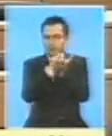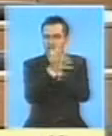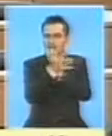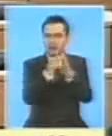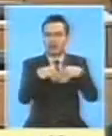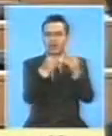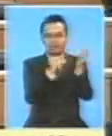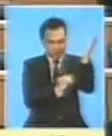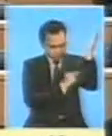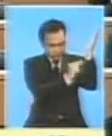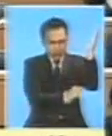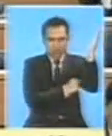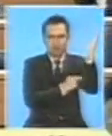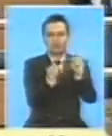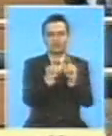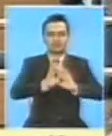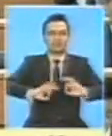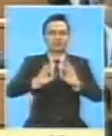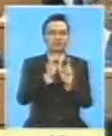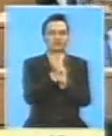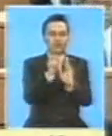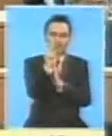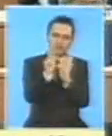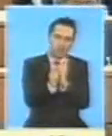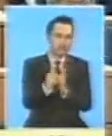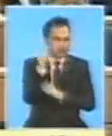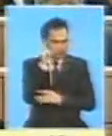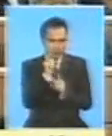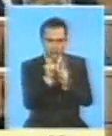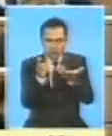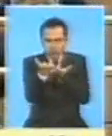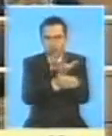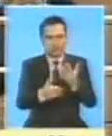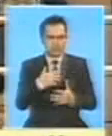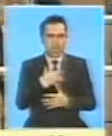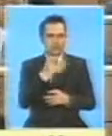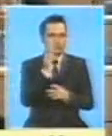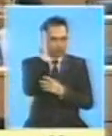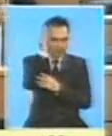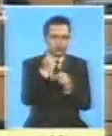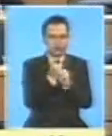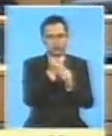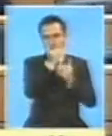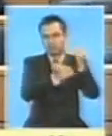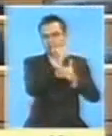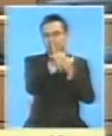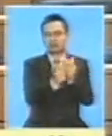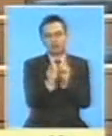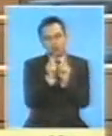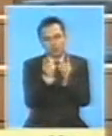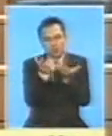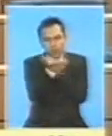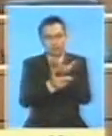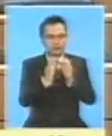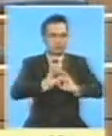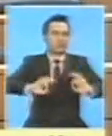แก้ปัญหาได้นะครับทั้งทางการบังคับใช้กฎหมายในเรื่องของการสร้างความใจการพัฒนาทุกอย่างมันต้องเดินหน้าไปพร้อมๆกันแล้วก็การพูดคุยกับผู้เห็นต่